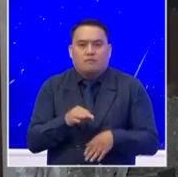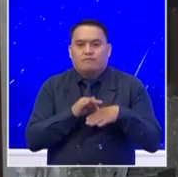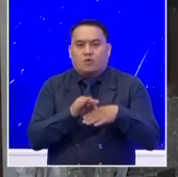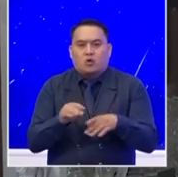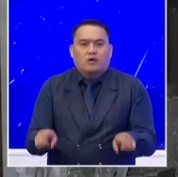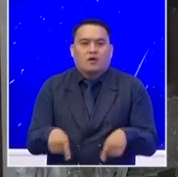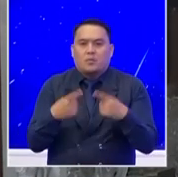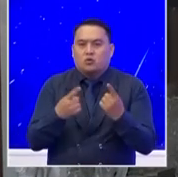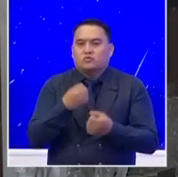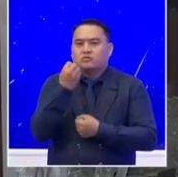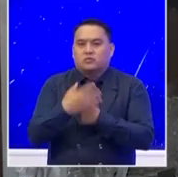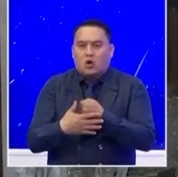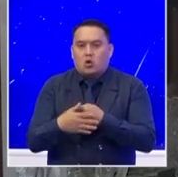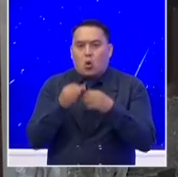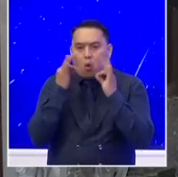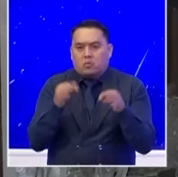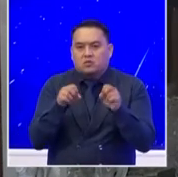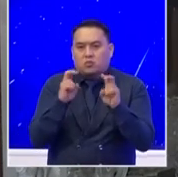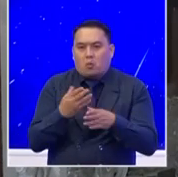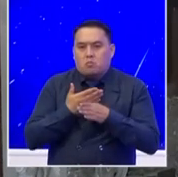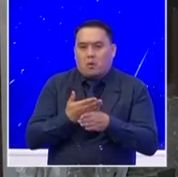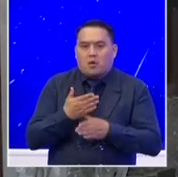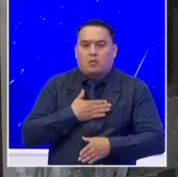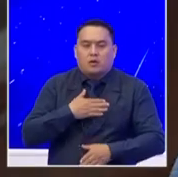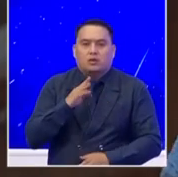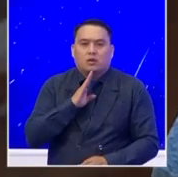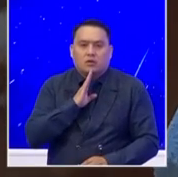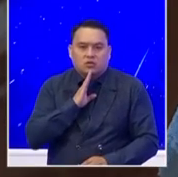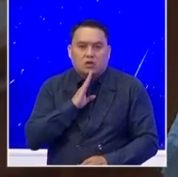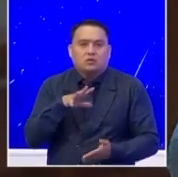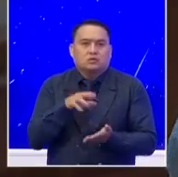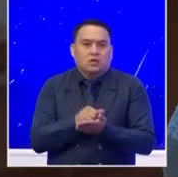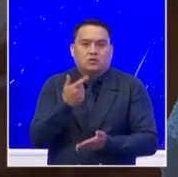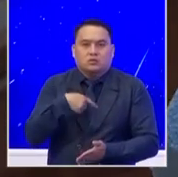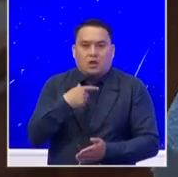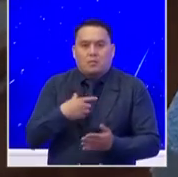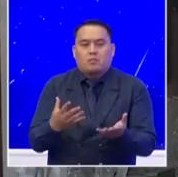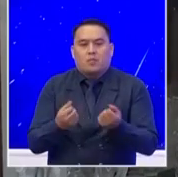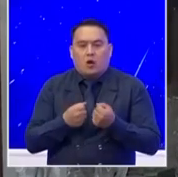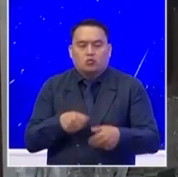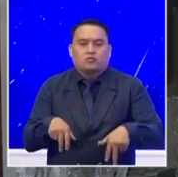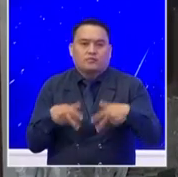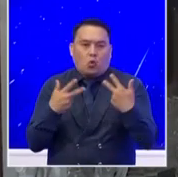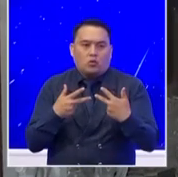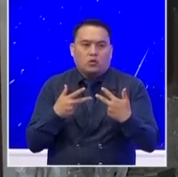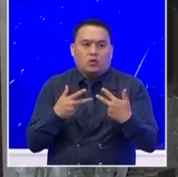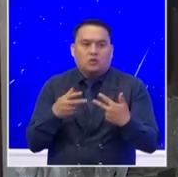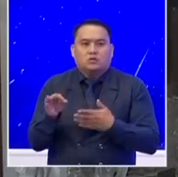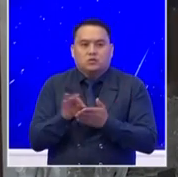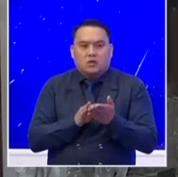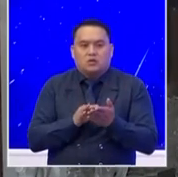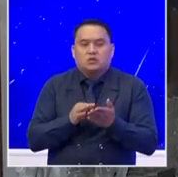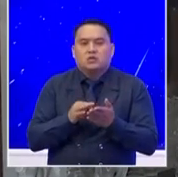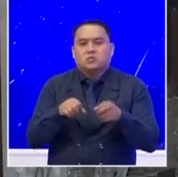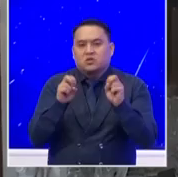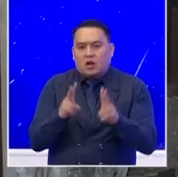в реабилитационный центр, чтобы опытные специалисты помогли моей девочке. Теперь занимаемся сами, получаем уроки онлайн. Не все получается сразу, но